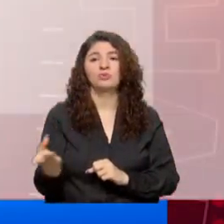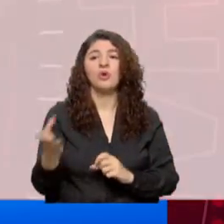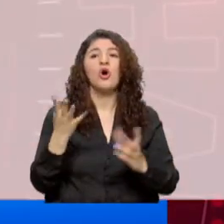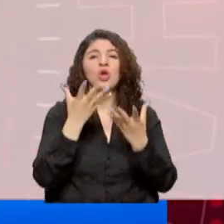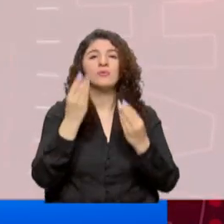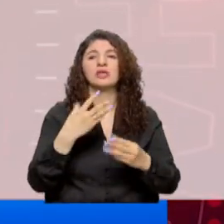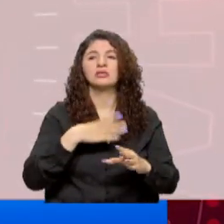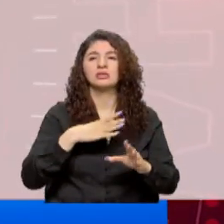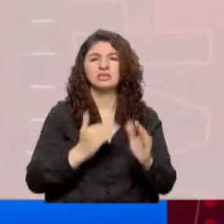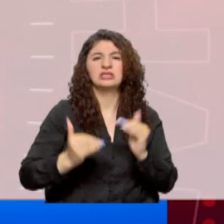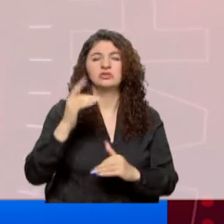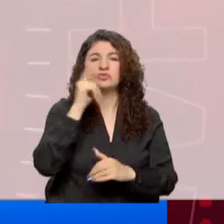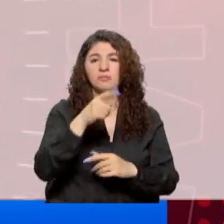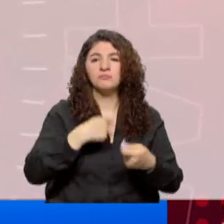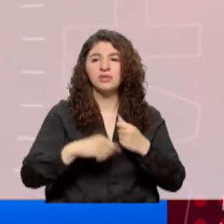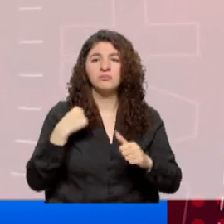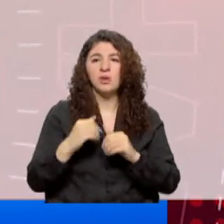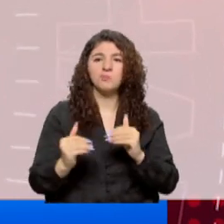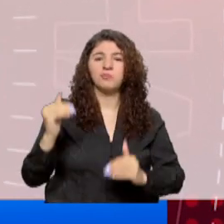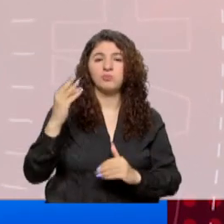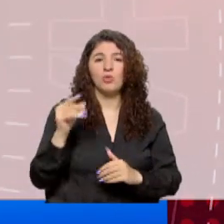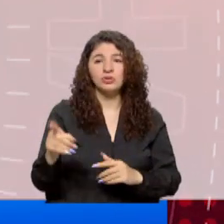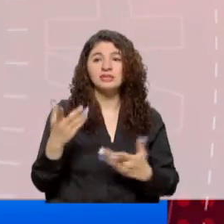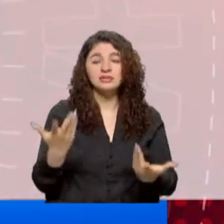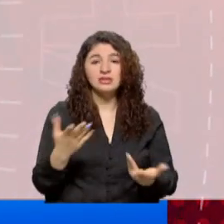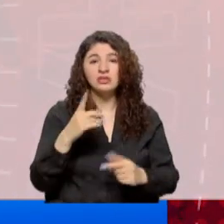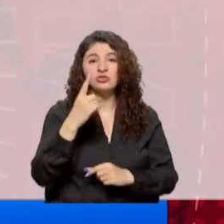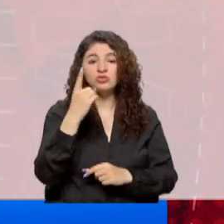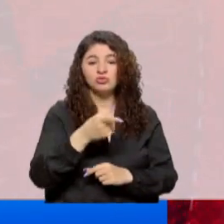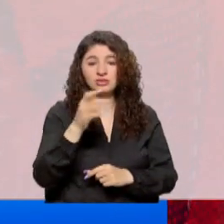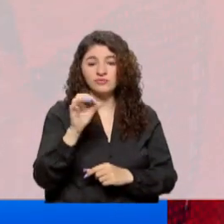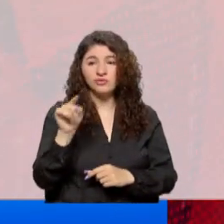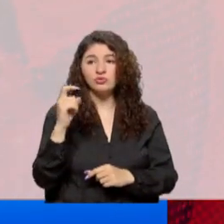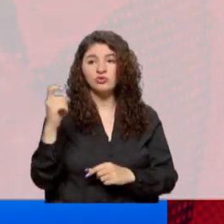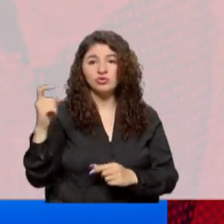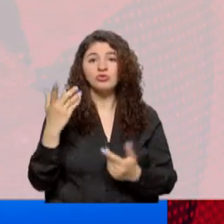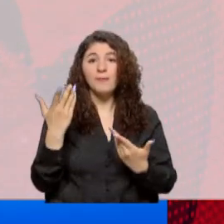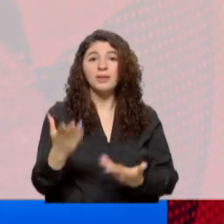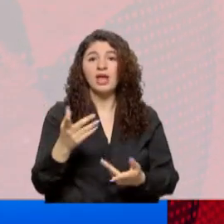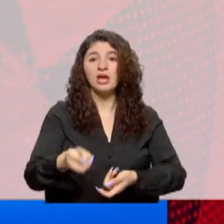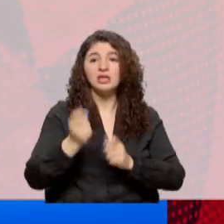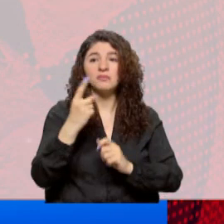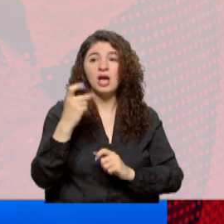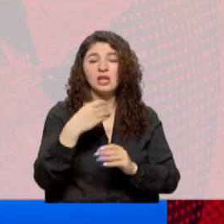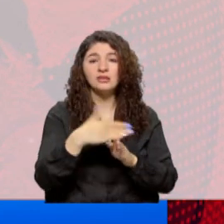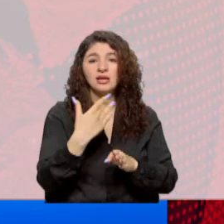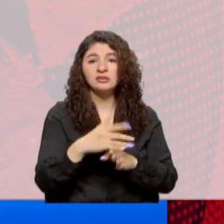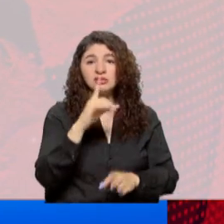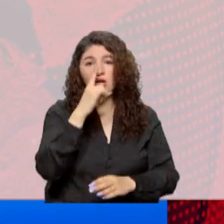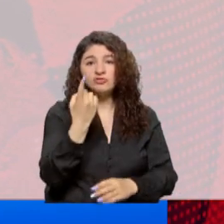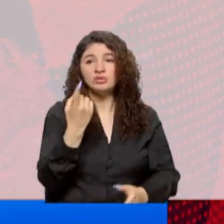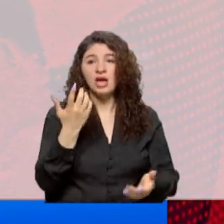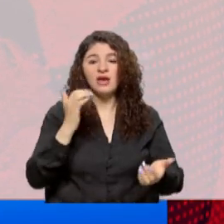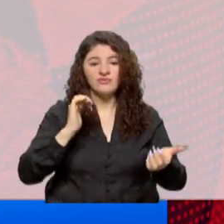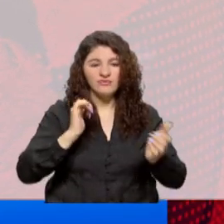oldu olası talep artışı nedeniyle piyasa yine yükselmiş oldu zaten yüzde 0,99 da bile kredinin aylık taksiti de